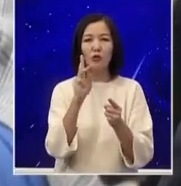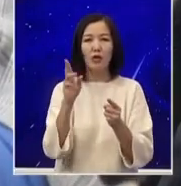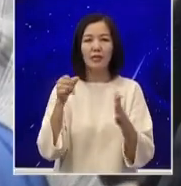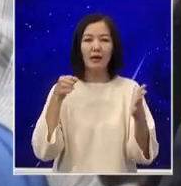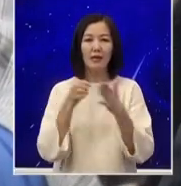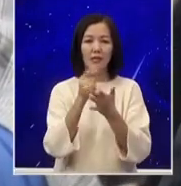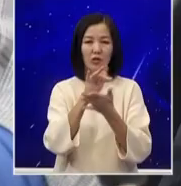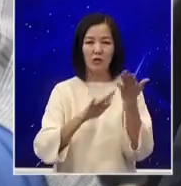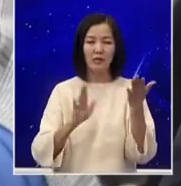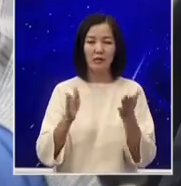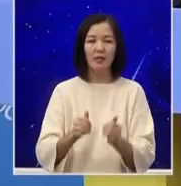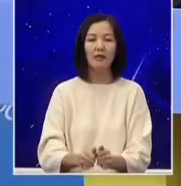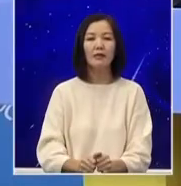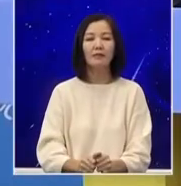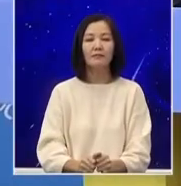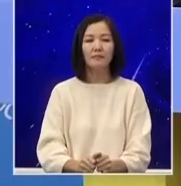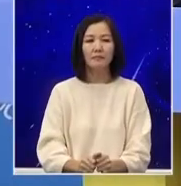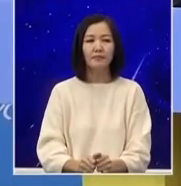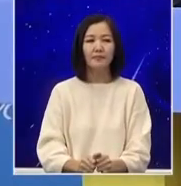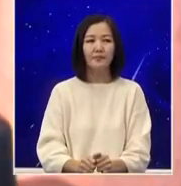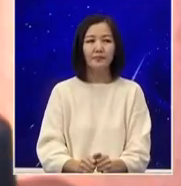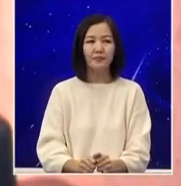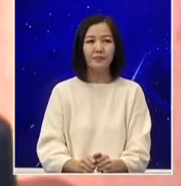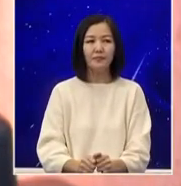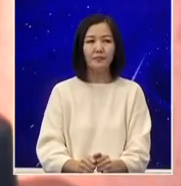3-ші қазанға дейін жалғасады.